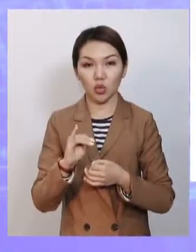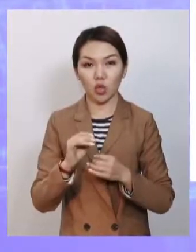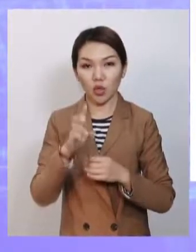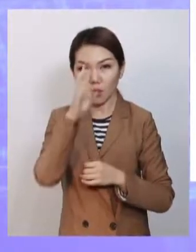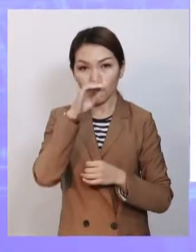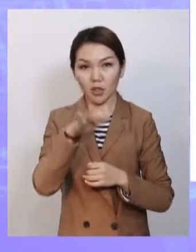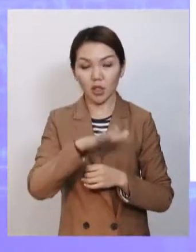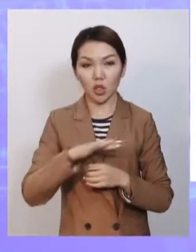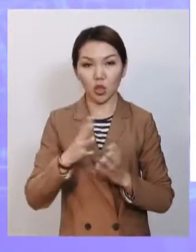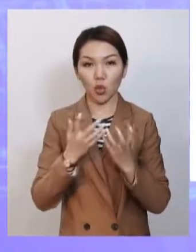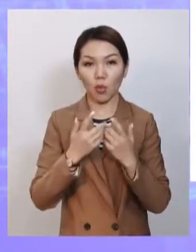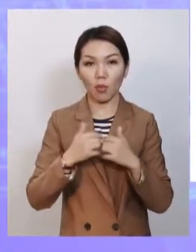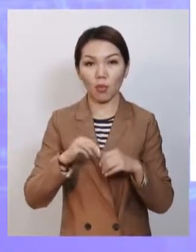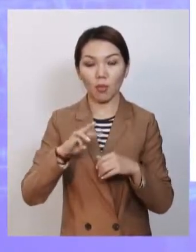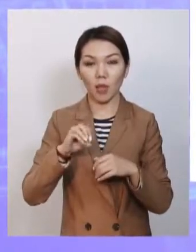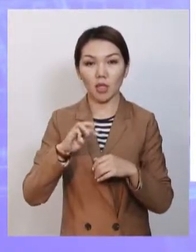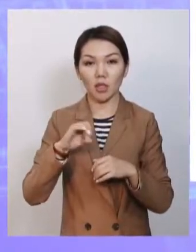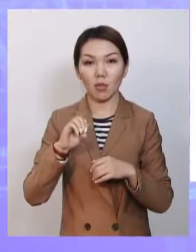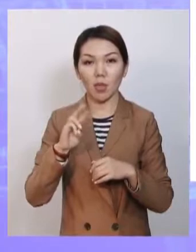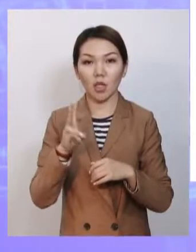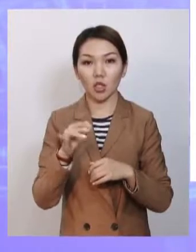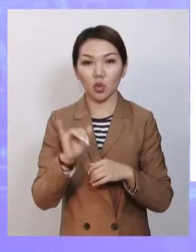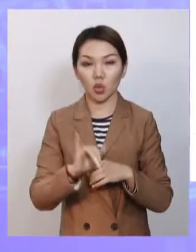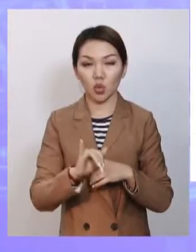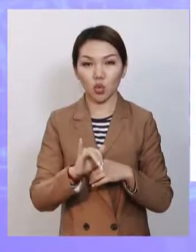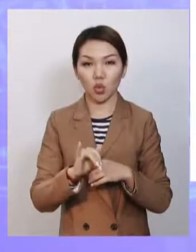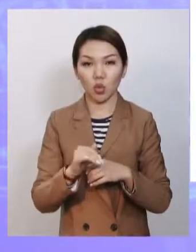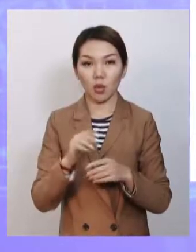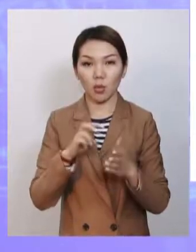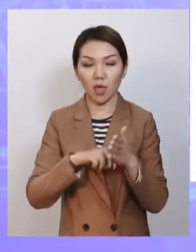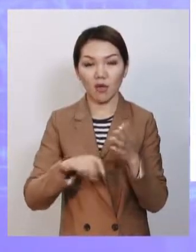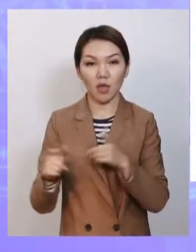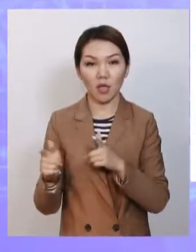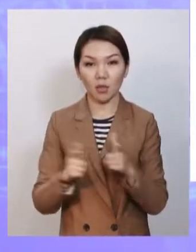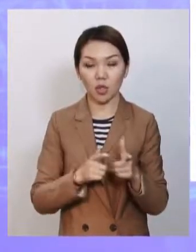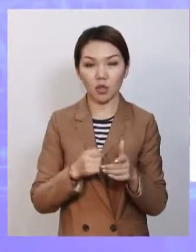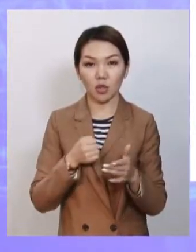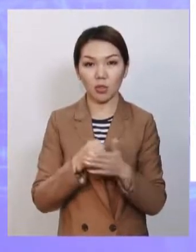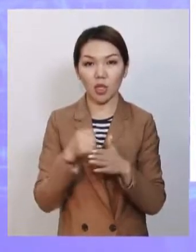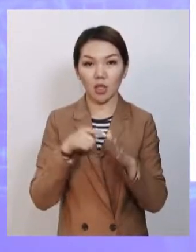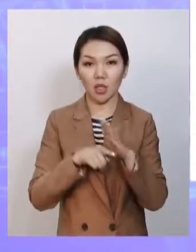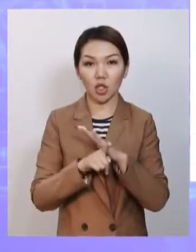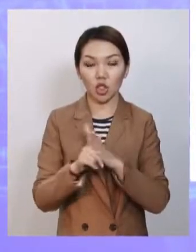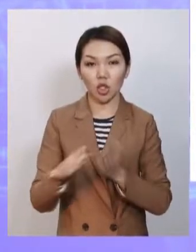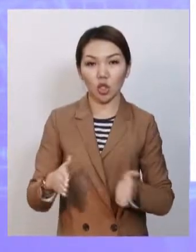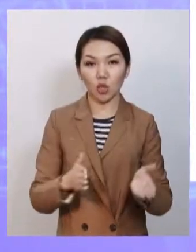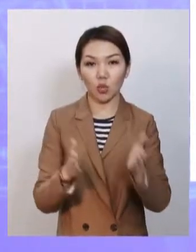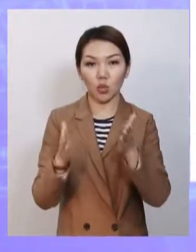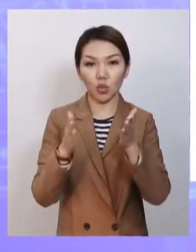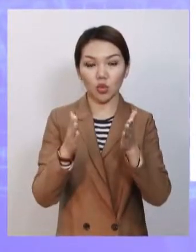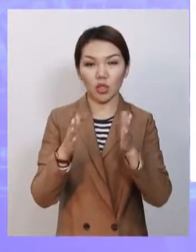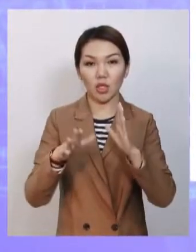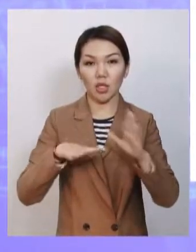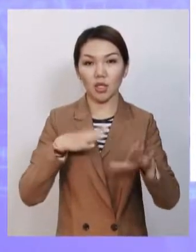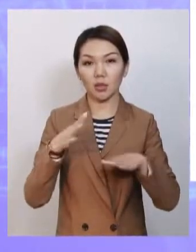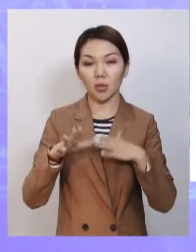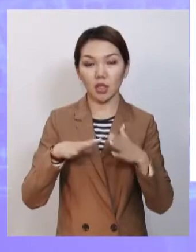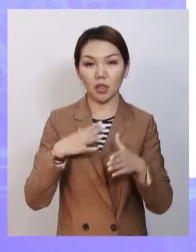проверим готовность к экскурсии перед началом пути разминка